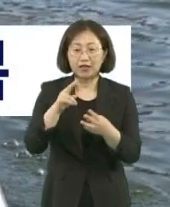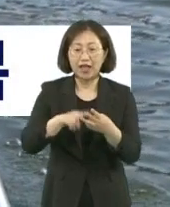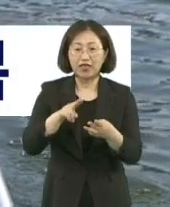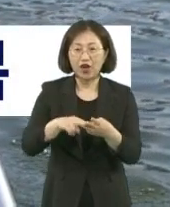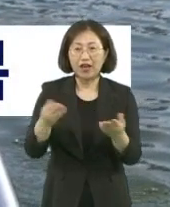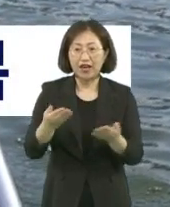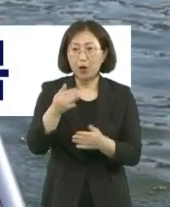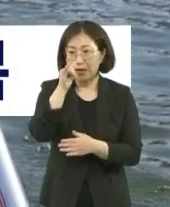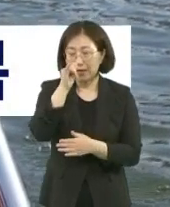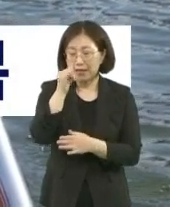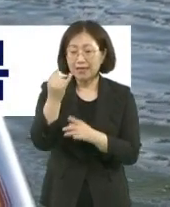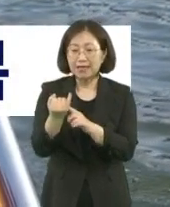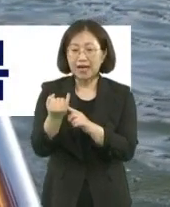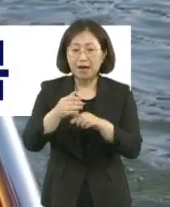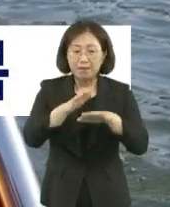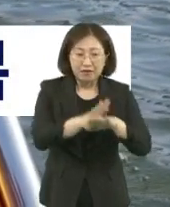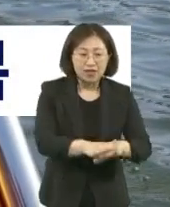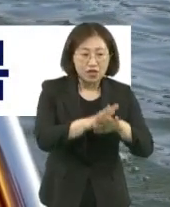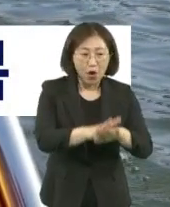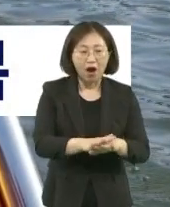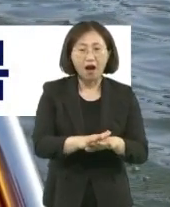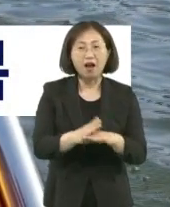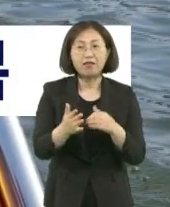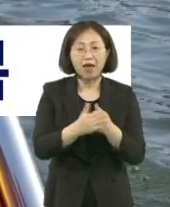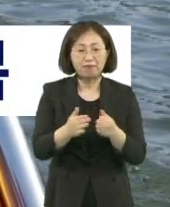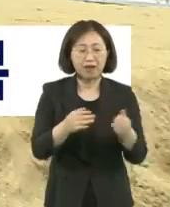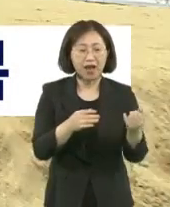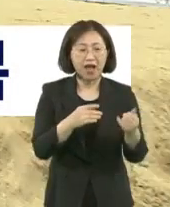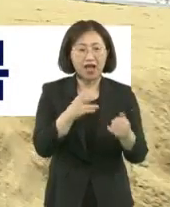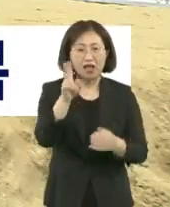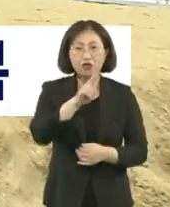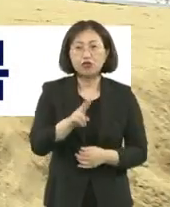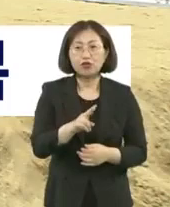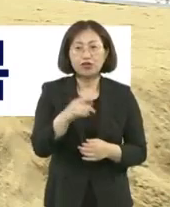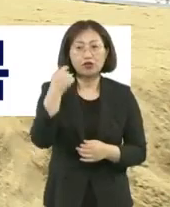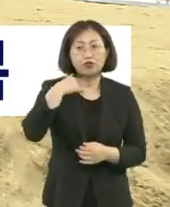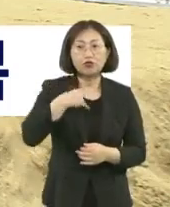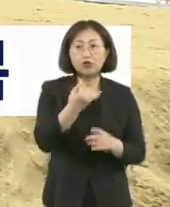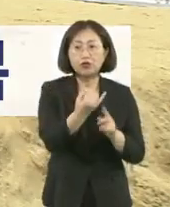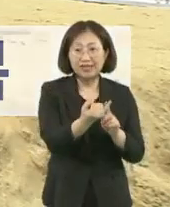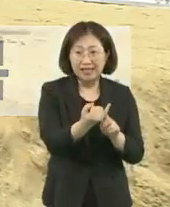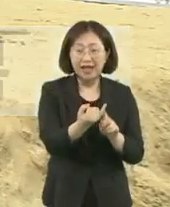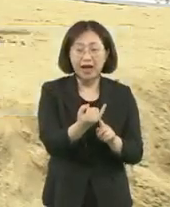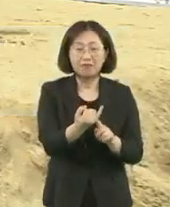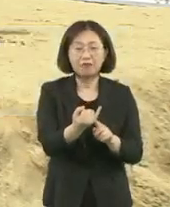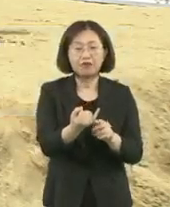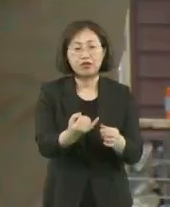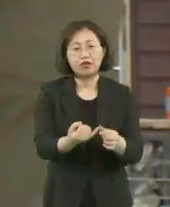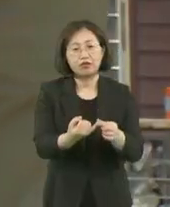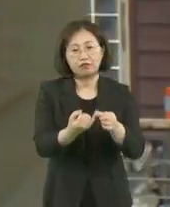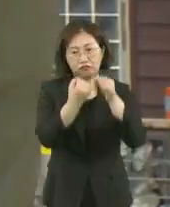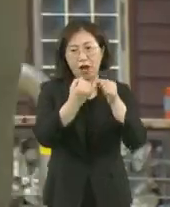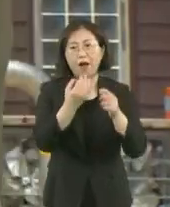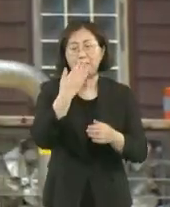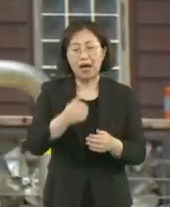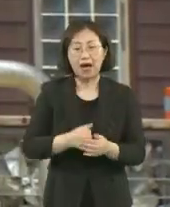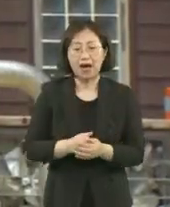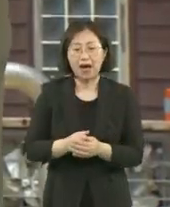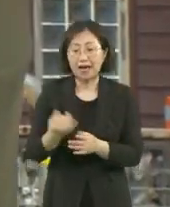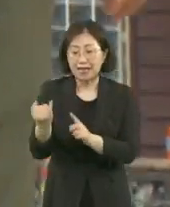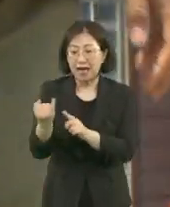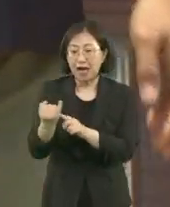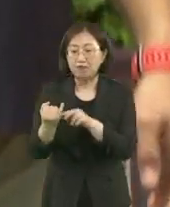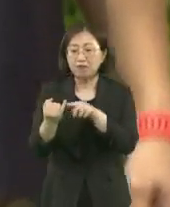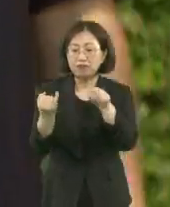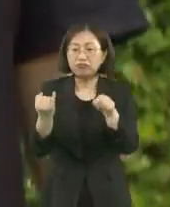아내가 응급처치에 나선 덕분에 A씨는 곧바로 의식을 회복할 수 있었습니다. 김지민 소방관은 다음 달 출산을